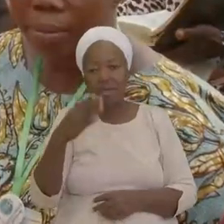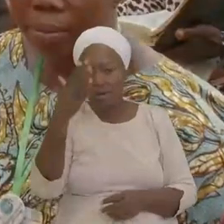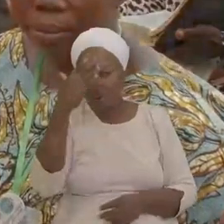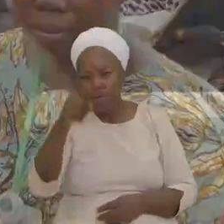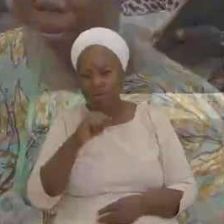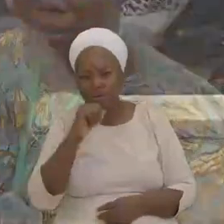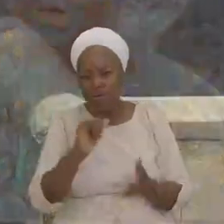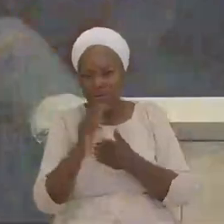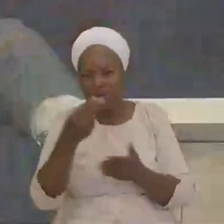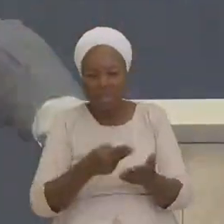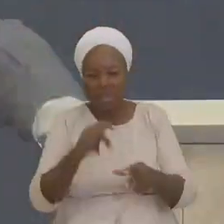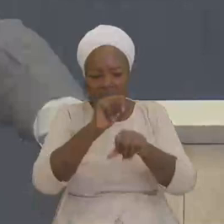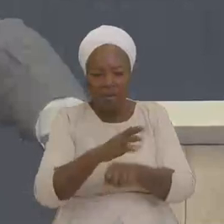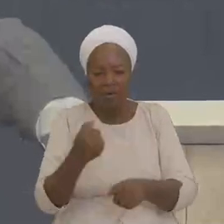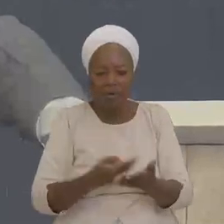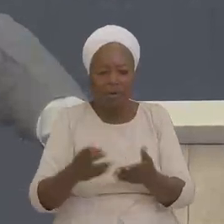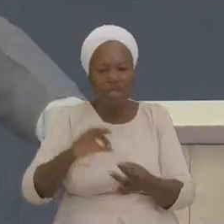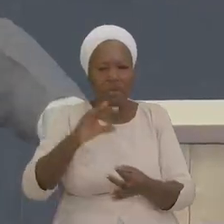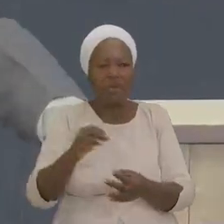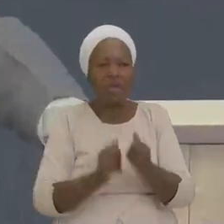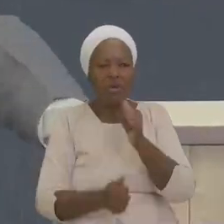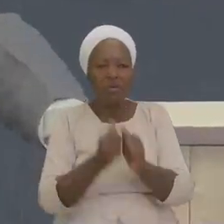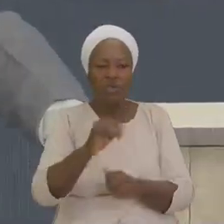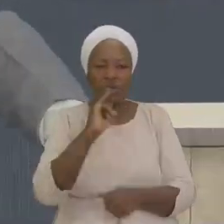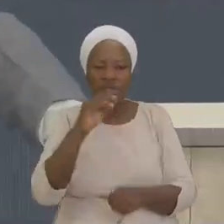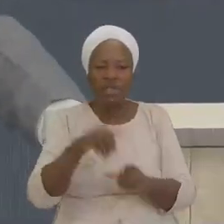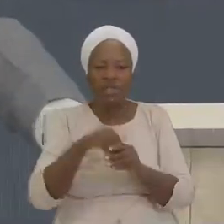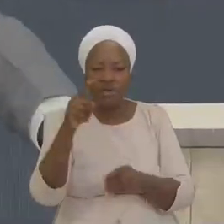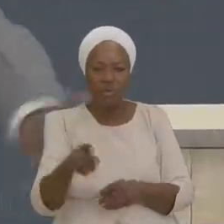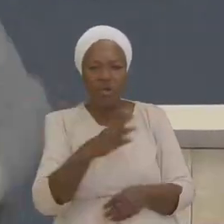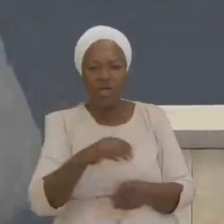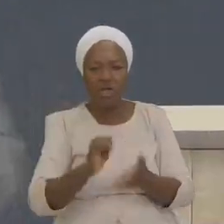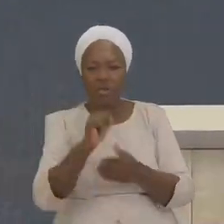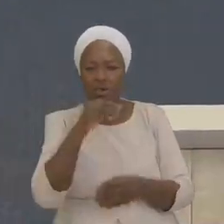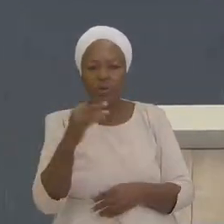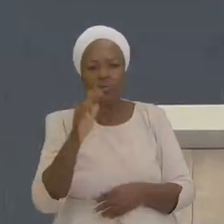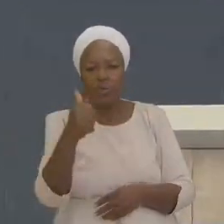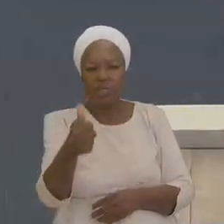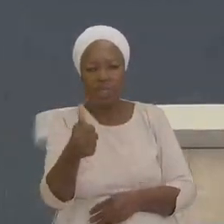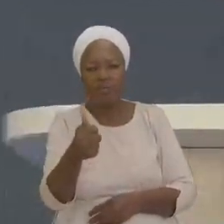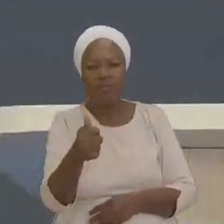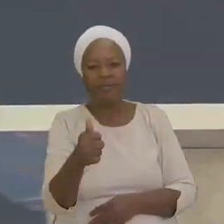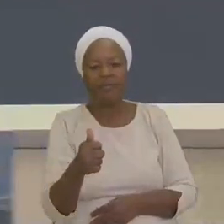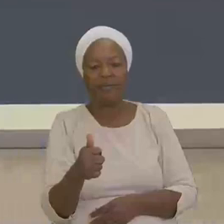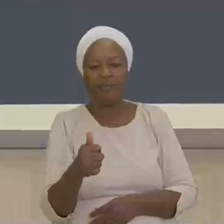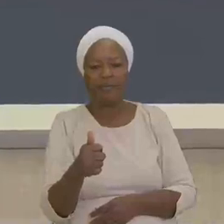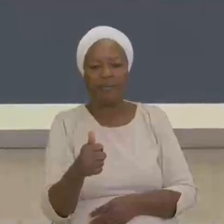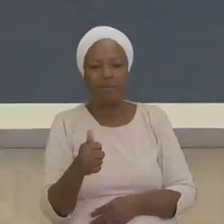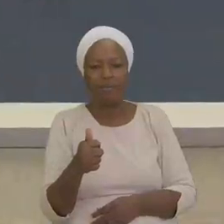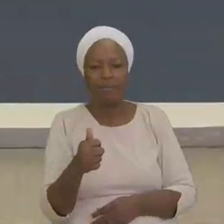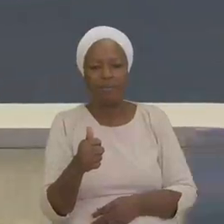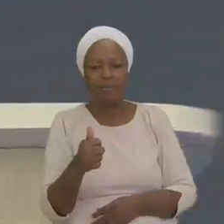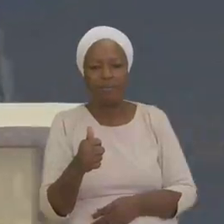Il dit, ne savez-vous pas que vous êtes le temple du Saint-Esprit qui est en vous et que vous ne vous appartenez point